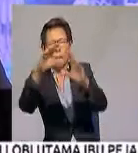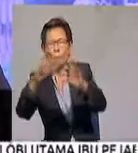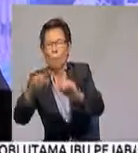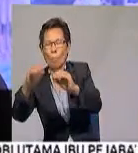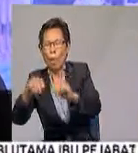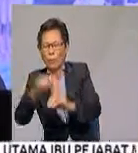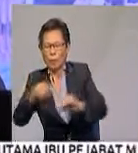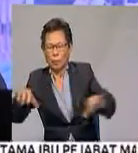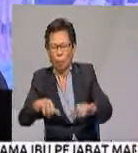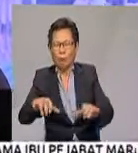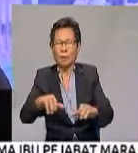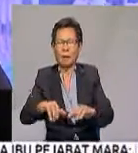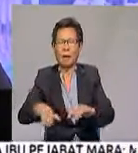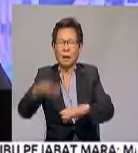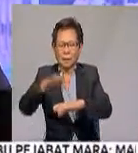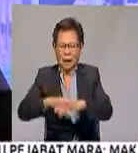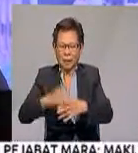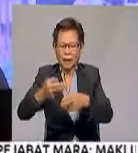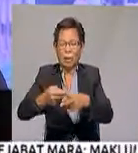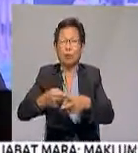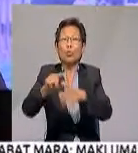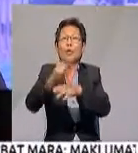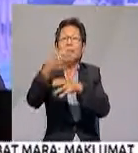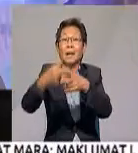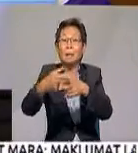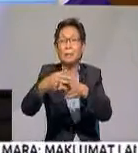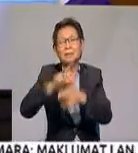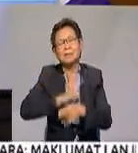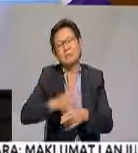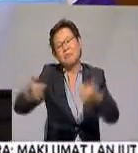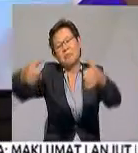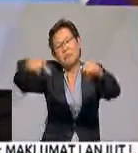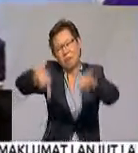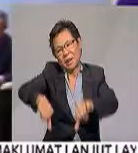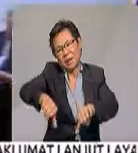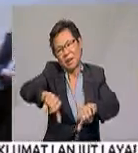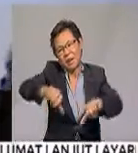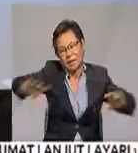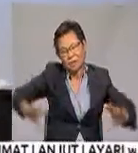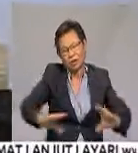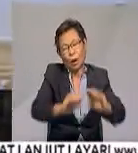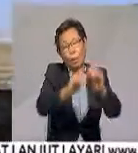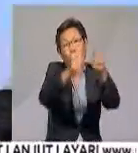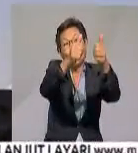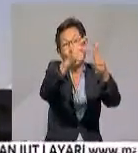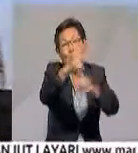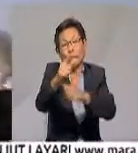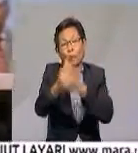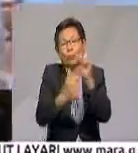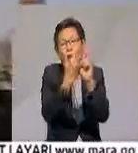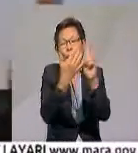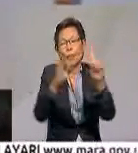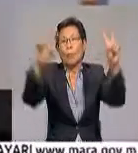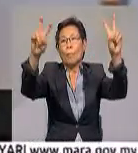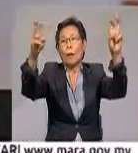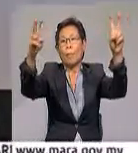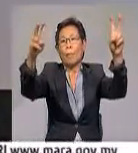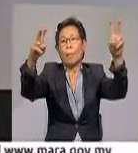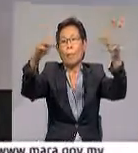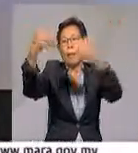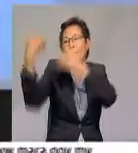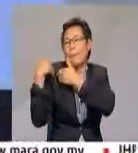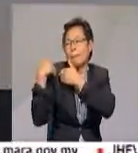persidangan-persidangan yang dilakukan di atas nama Islam itu tidak membuahkan hasil. Sidang Kemuncak Kuala Lumpur 2019 yang bertemakan